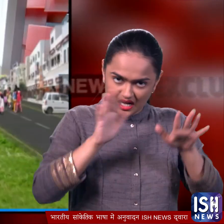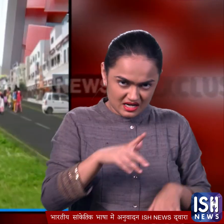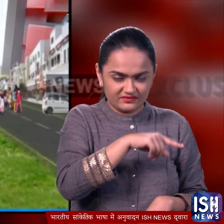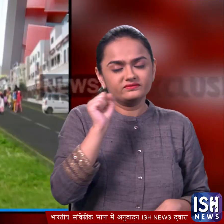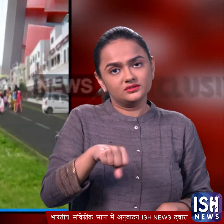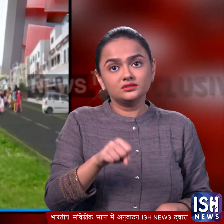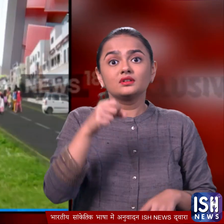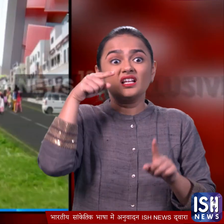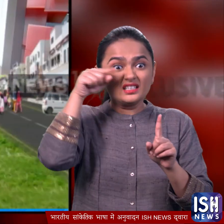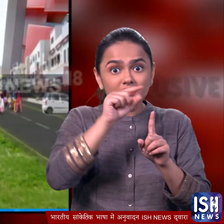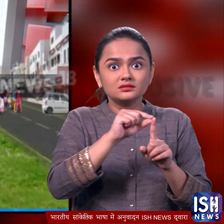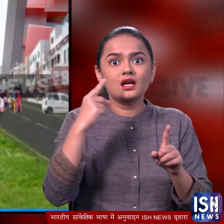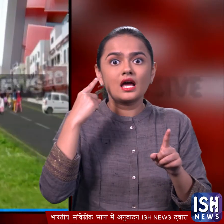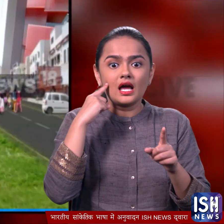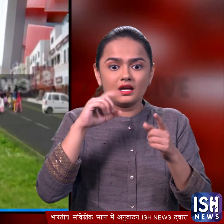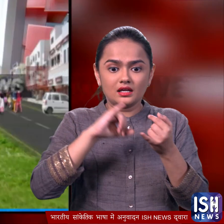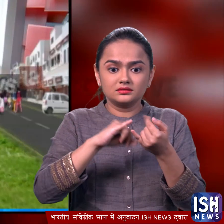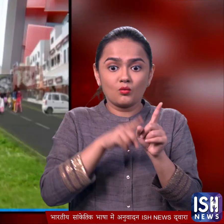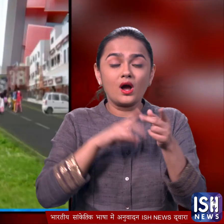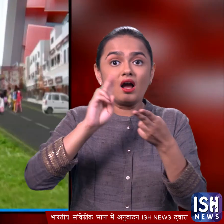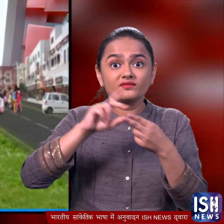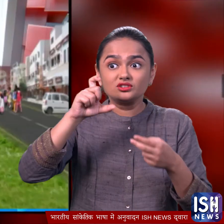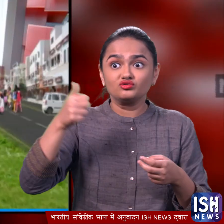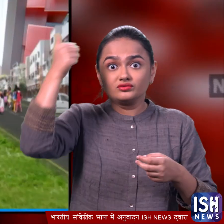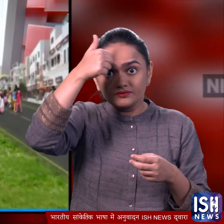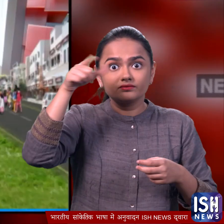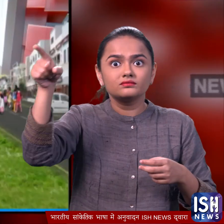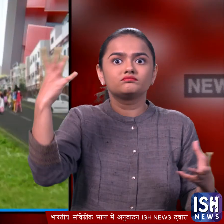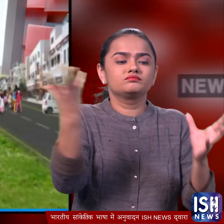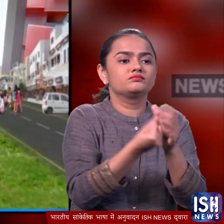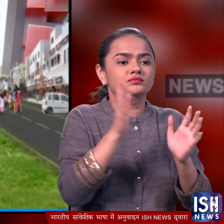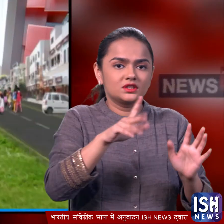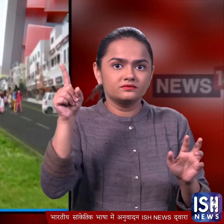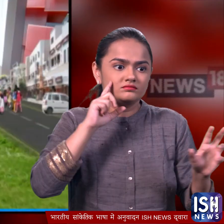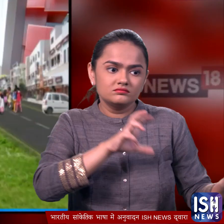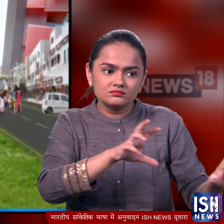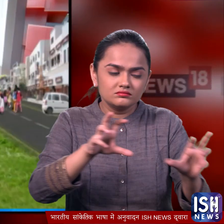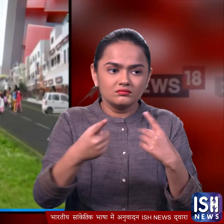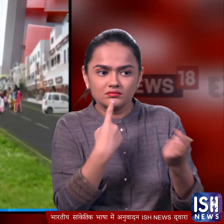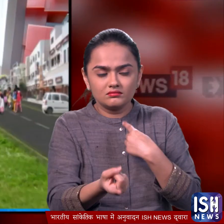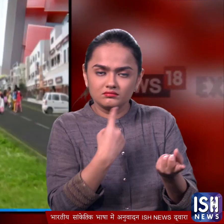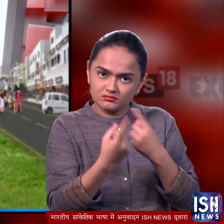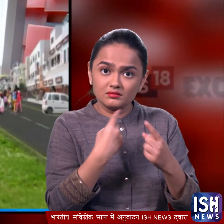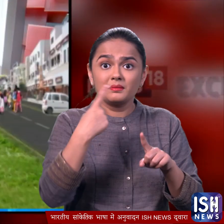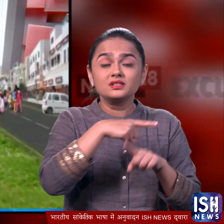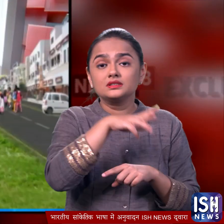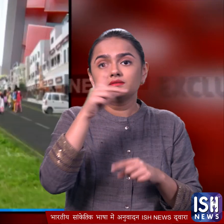आतंकी हमले की साजिश थी, जिसके लिए सभी आरोपी आईएसवाईएफ के चीफ लखबीर सिंह रोड़े के संपर्क में थे।